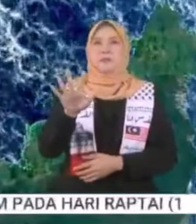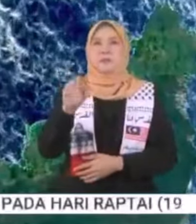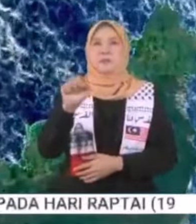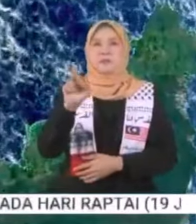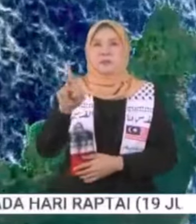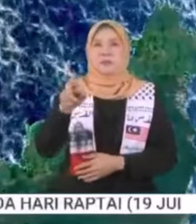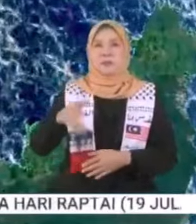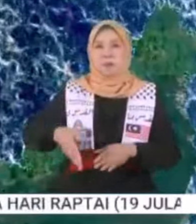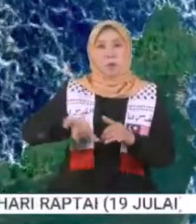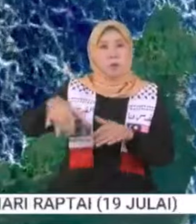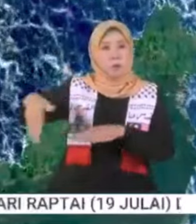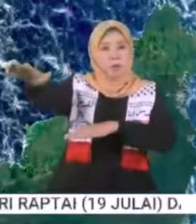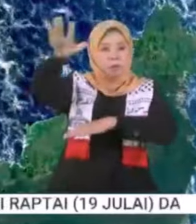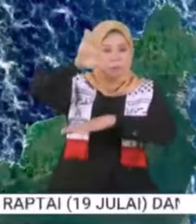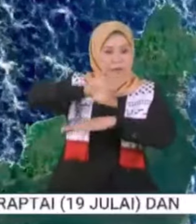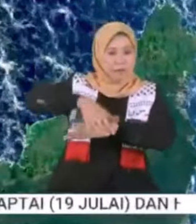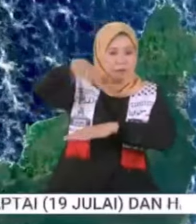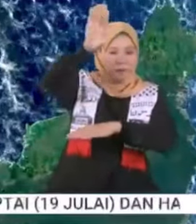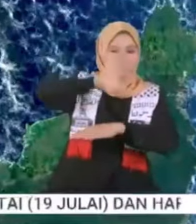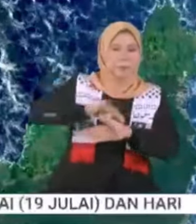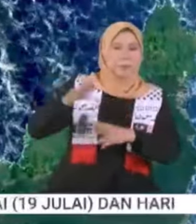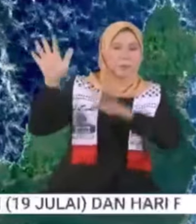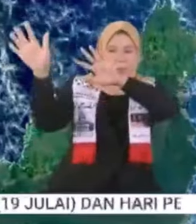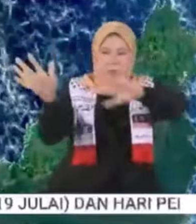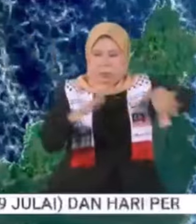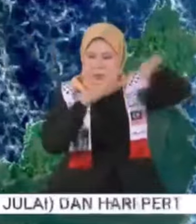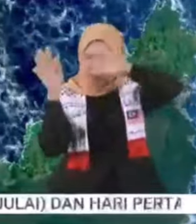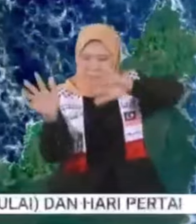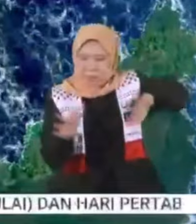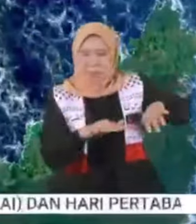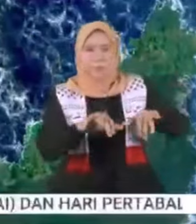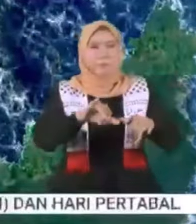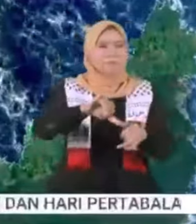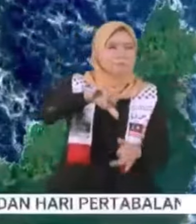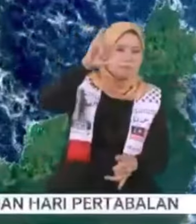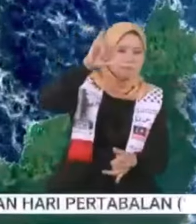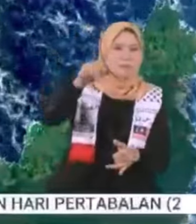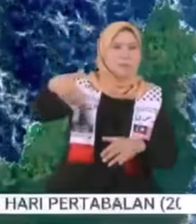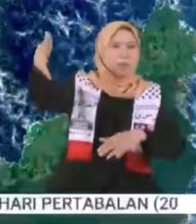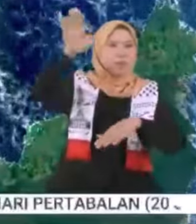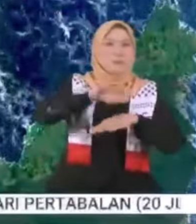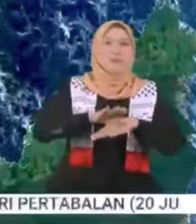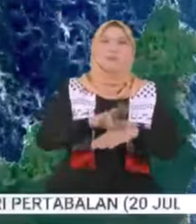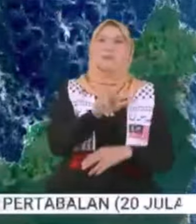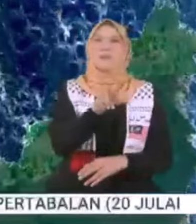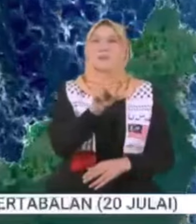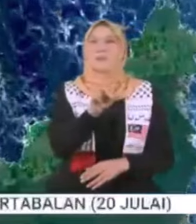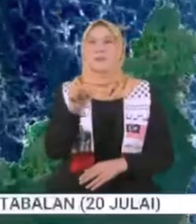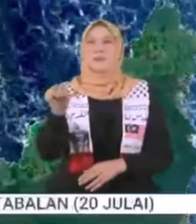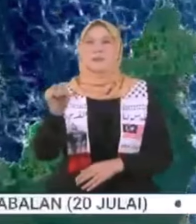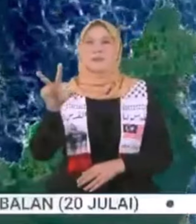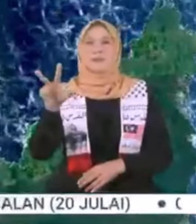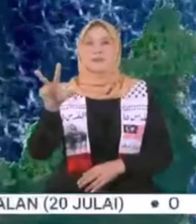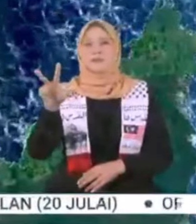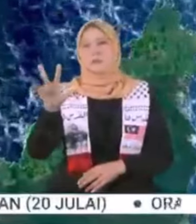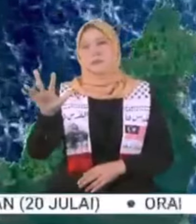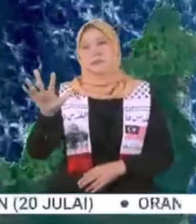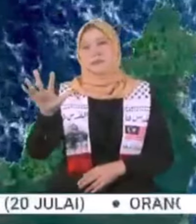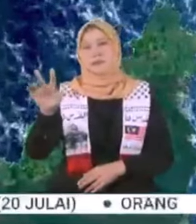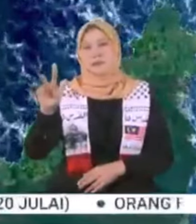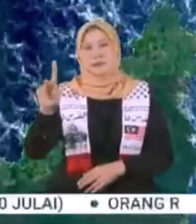bagi ketinggian ombak dan juga kelajuan angin yang boleh dicapai adalah antara 30 hingga 50 km